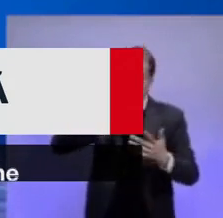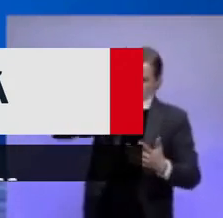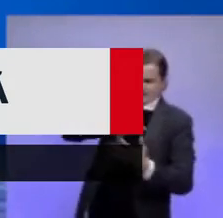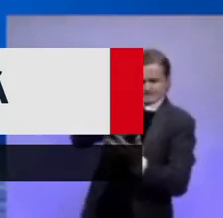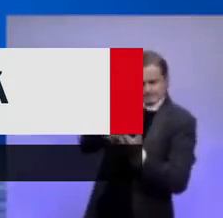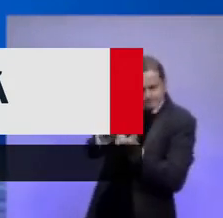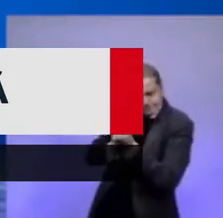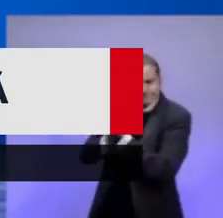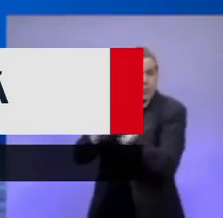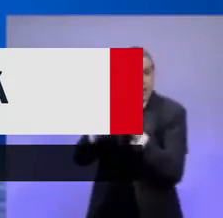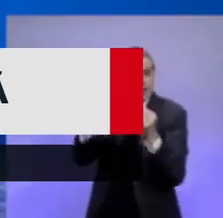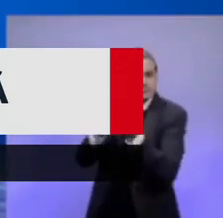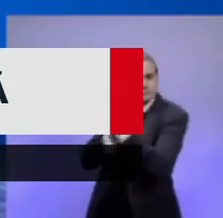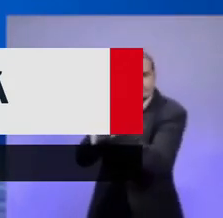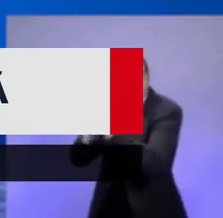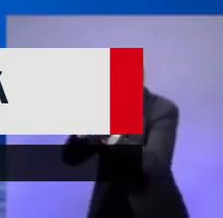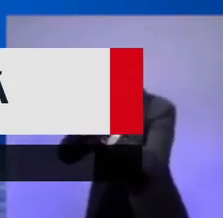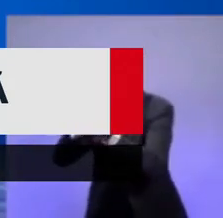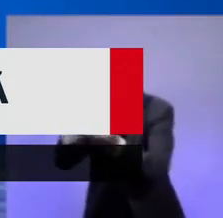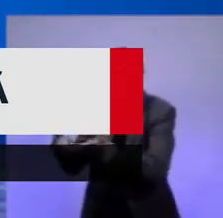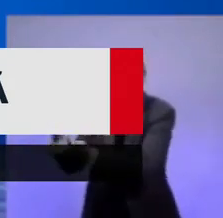vecinul. I-am